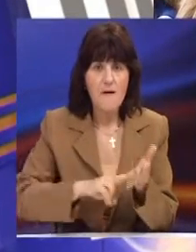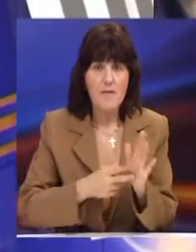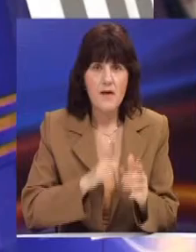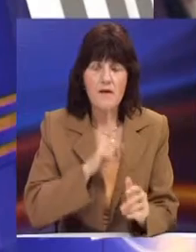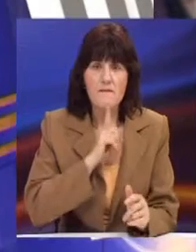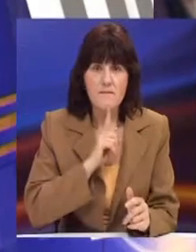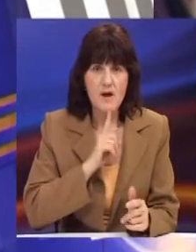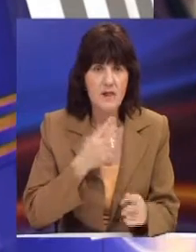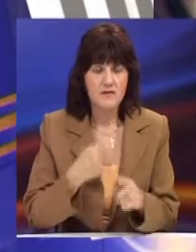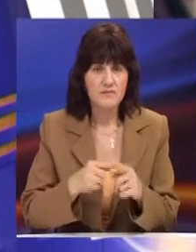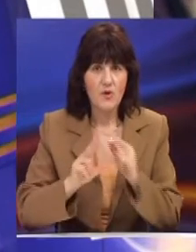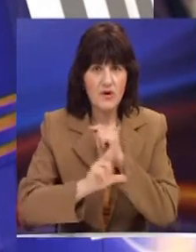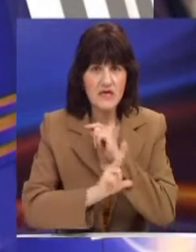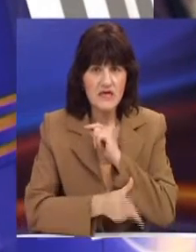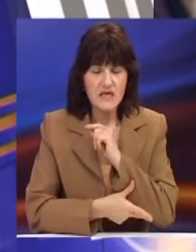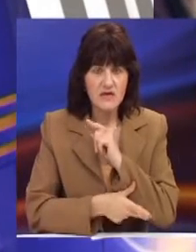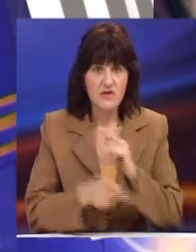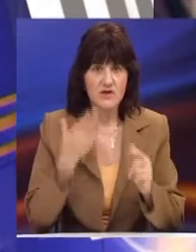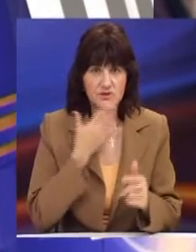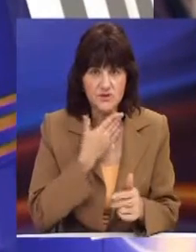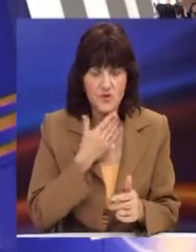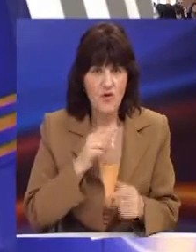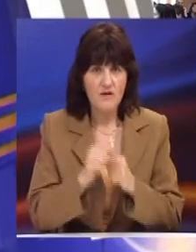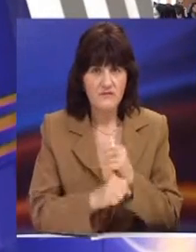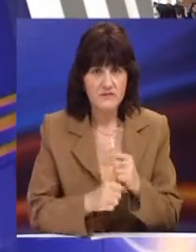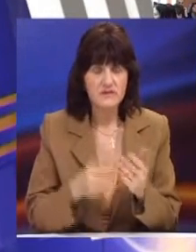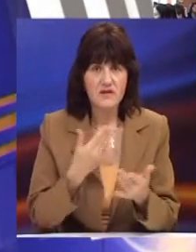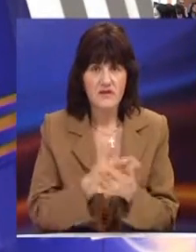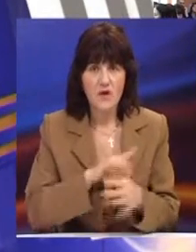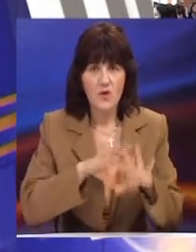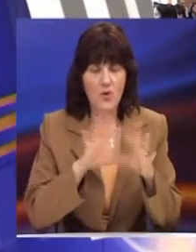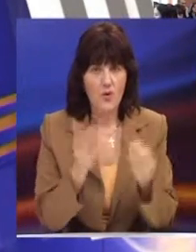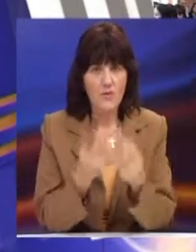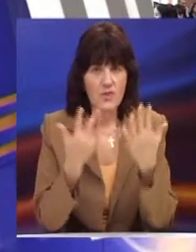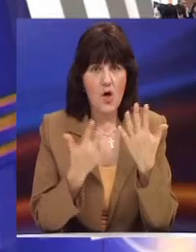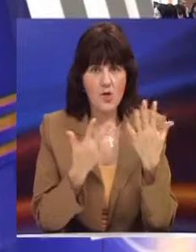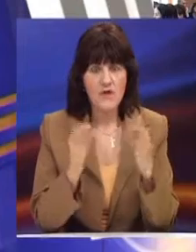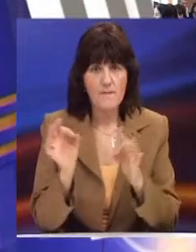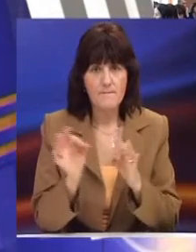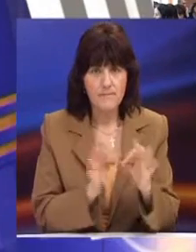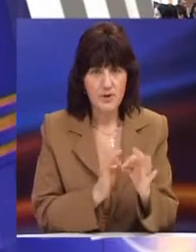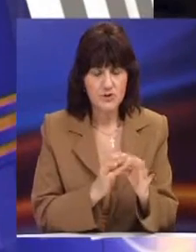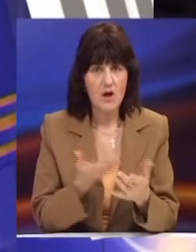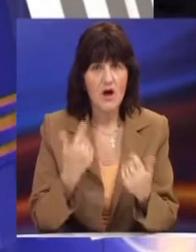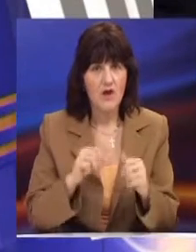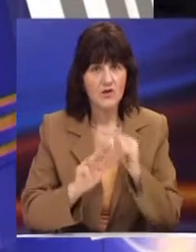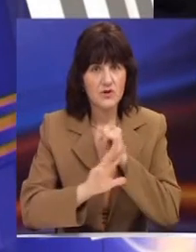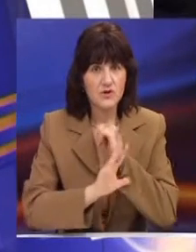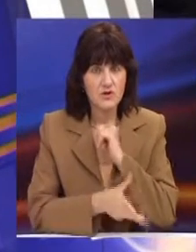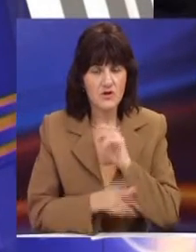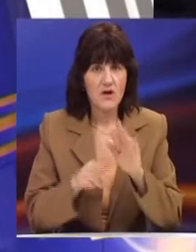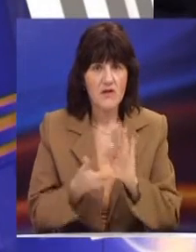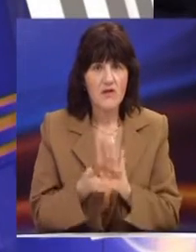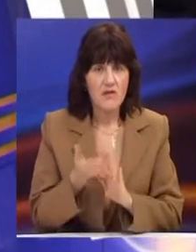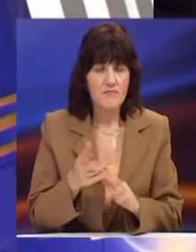planirano jako malo obrazovnih profila na trećem stepenu stručne spreme, samo 8% od ukupne upisne kvote, dok je na četvorogodišnjim